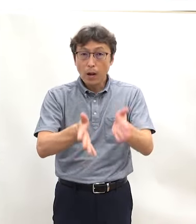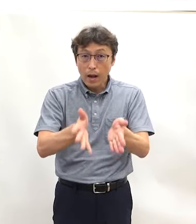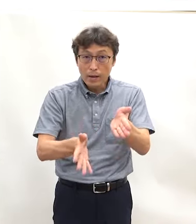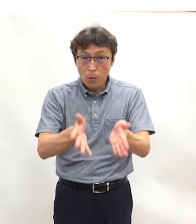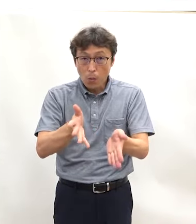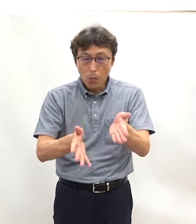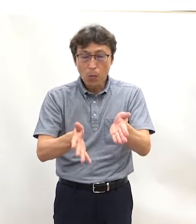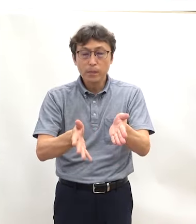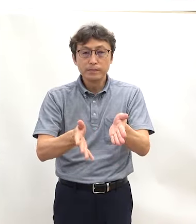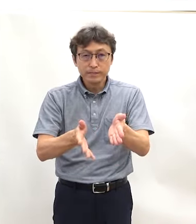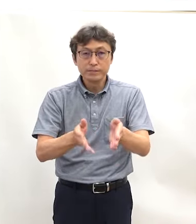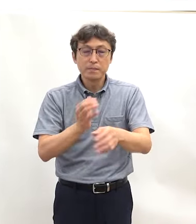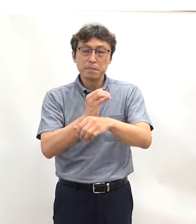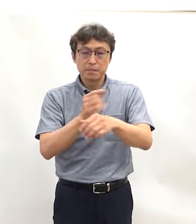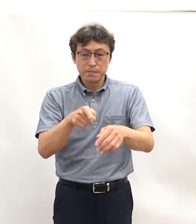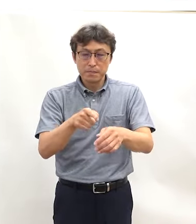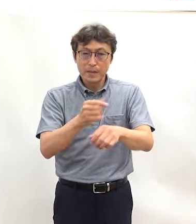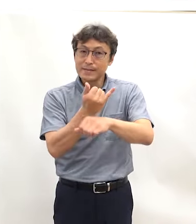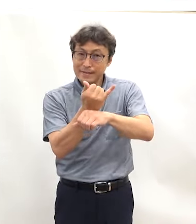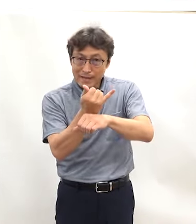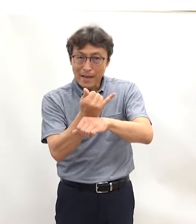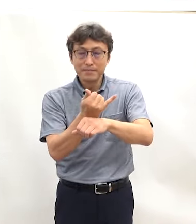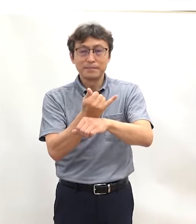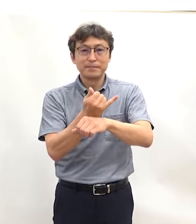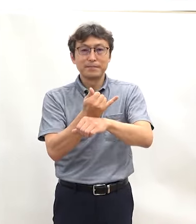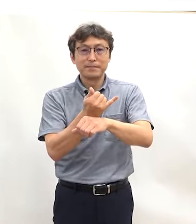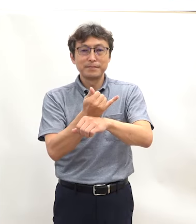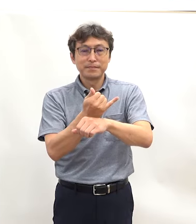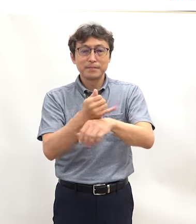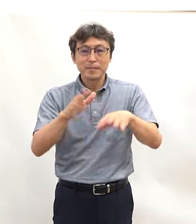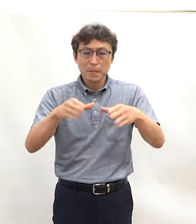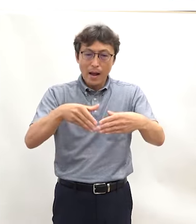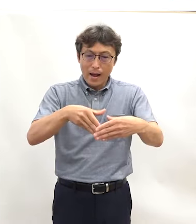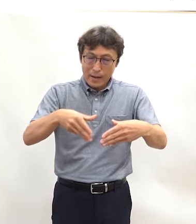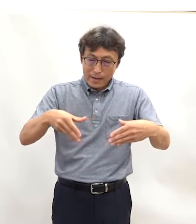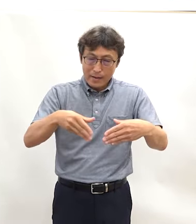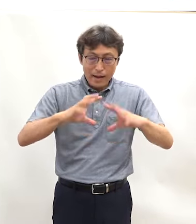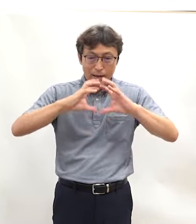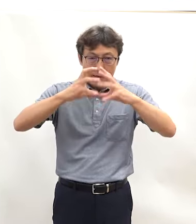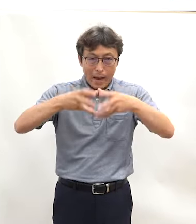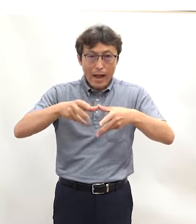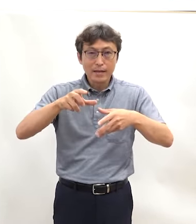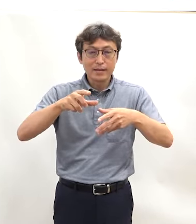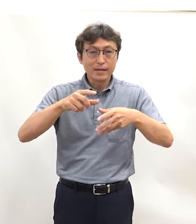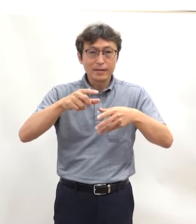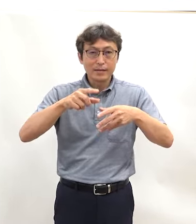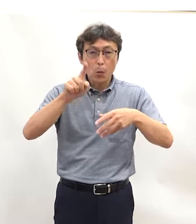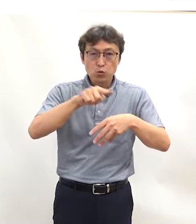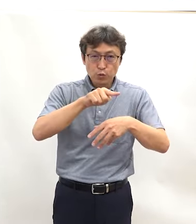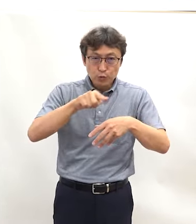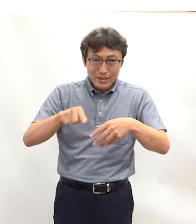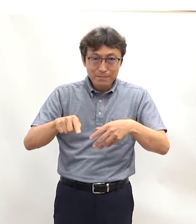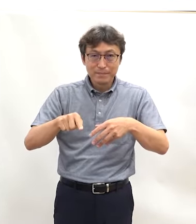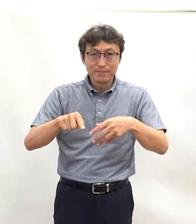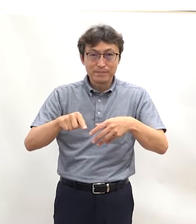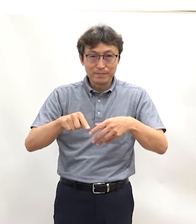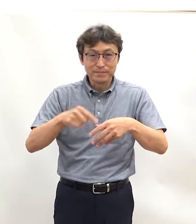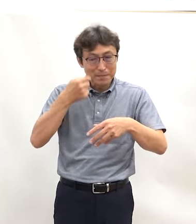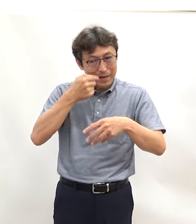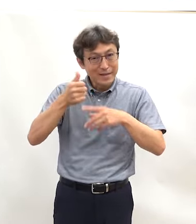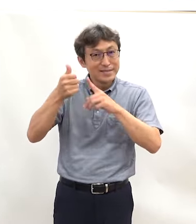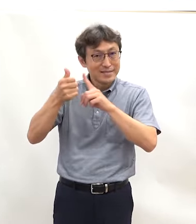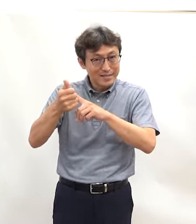介護人材は割とこれまでも外国人の方が、参入されてきたという経緯があります。で、ちょっと